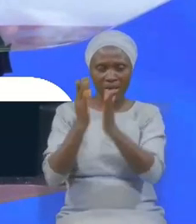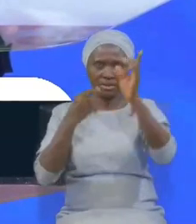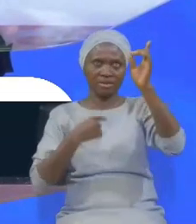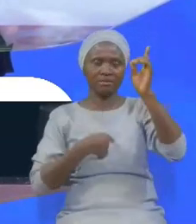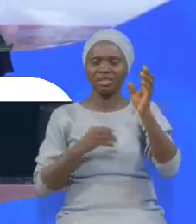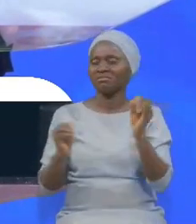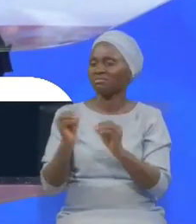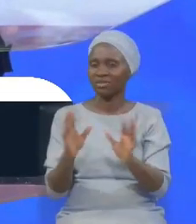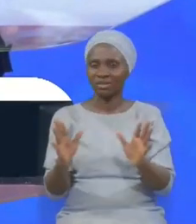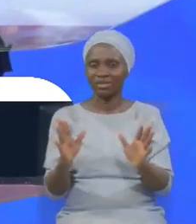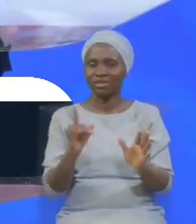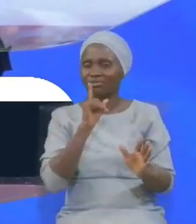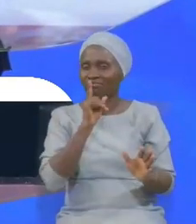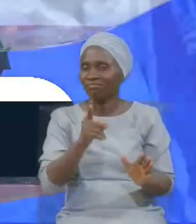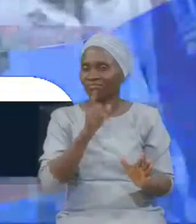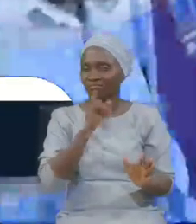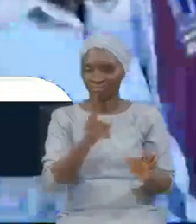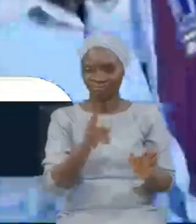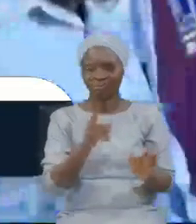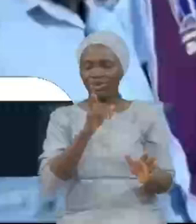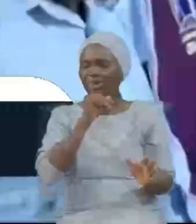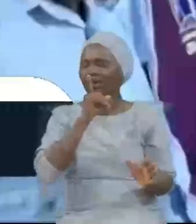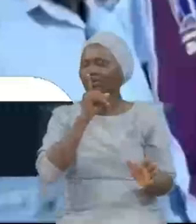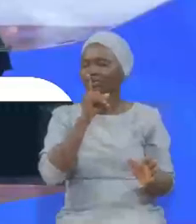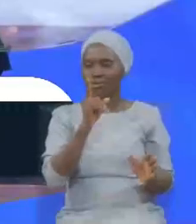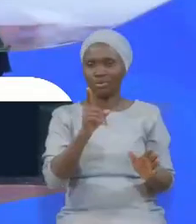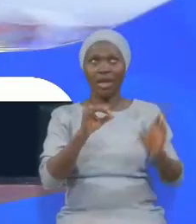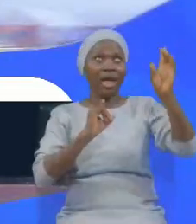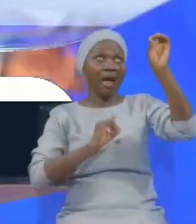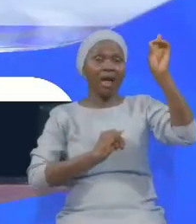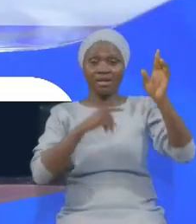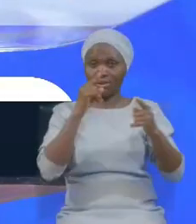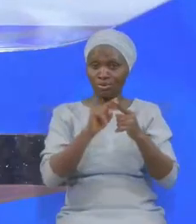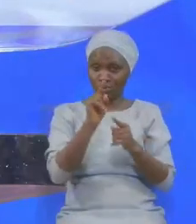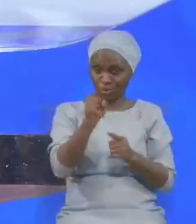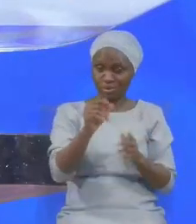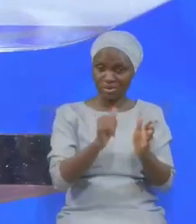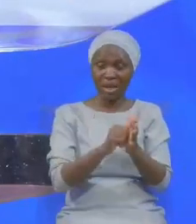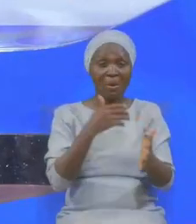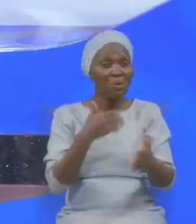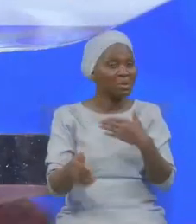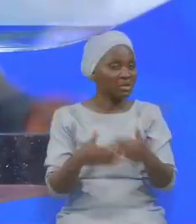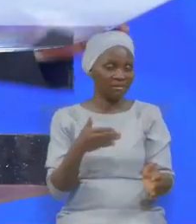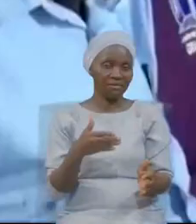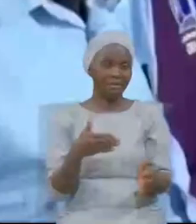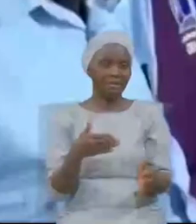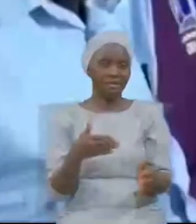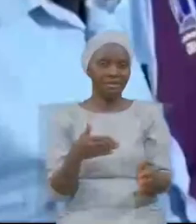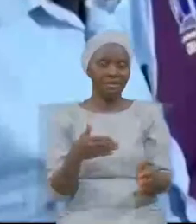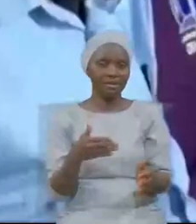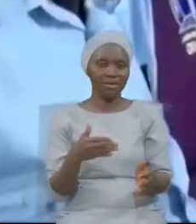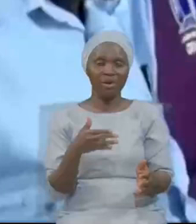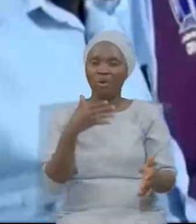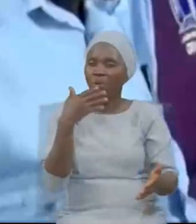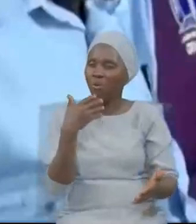m'interrogerez plus sur rien. En vérité, certainement, Je vous le dis,